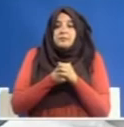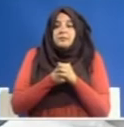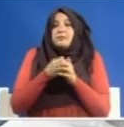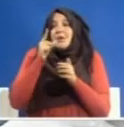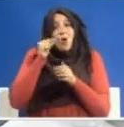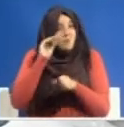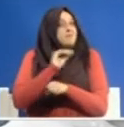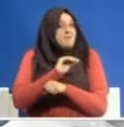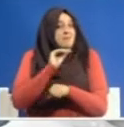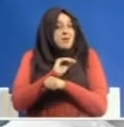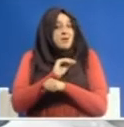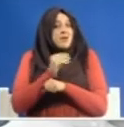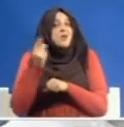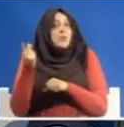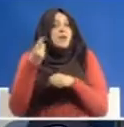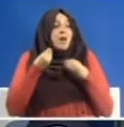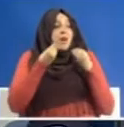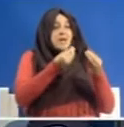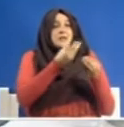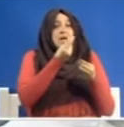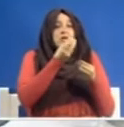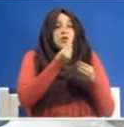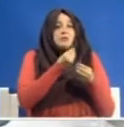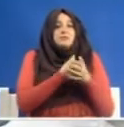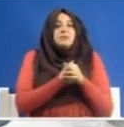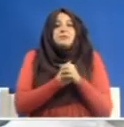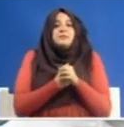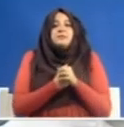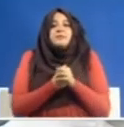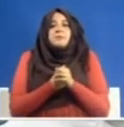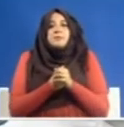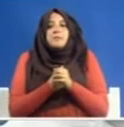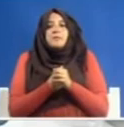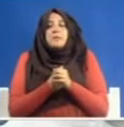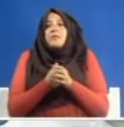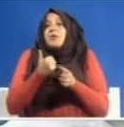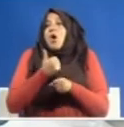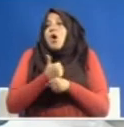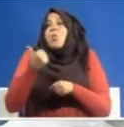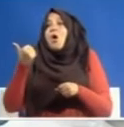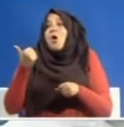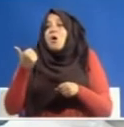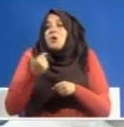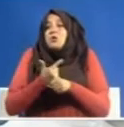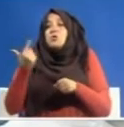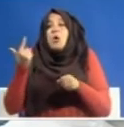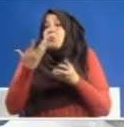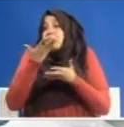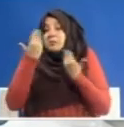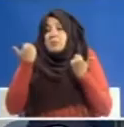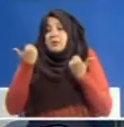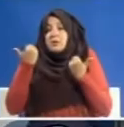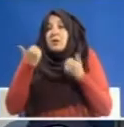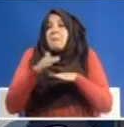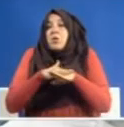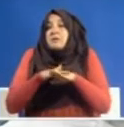ينفق، ترك لها مالا. العذر لا ندري، احنا لم يأتي السؤال، يعني لم يوضح السؤال هل هناك عذر